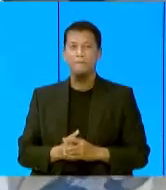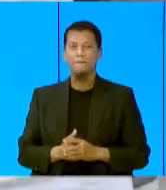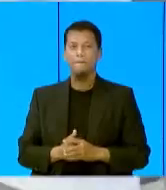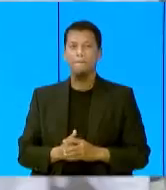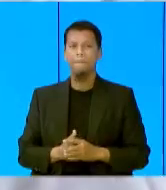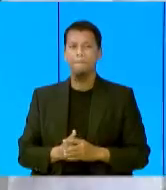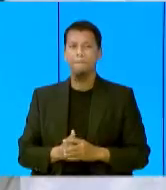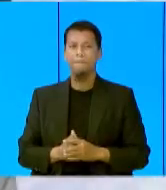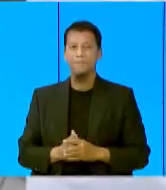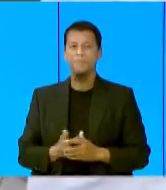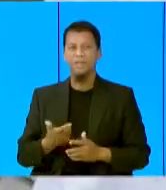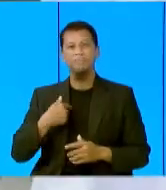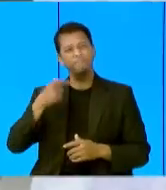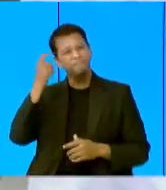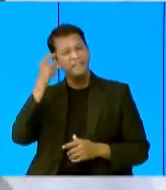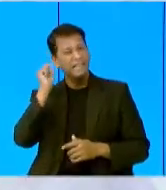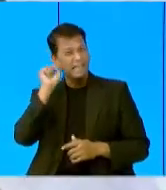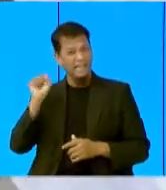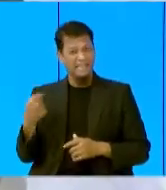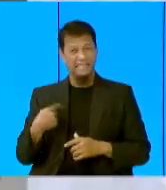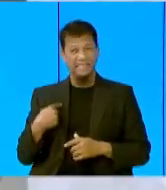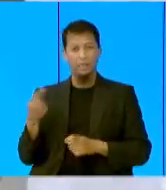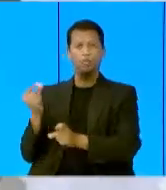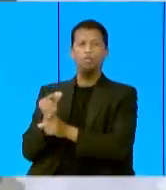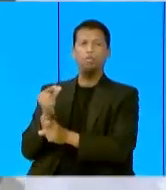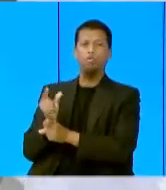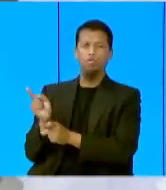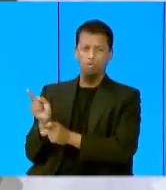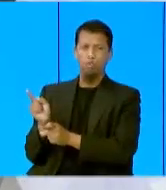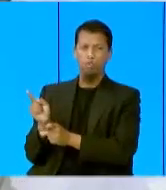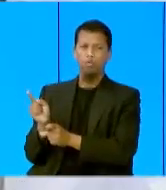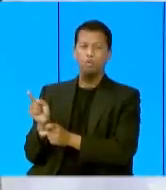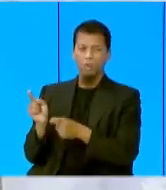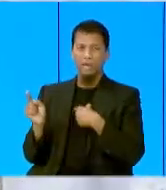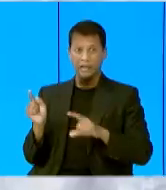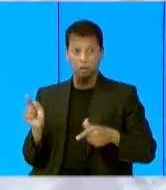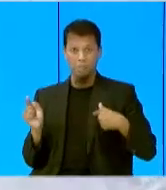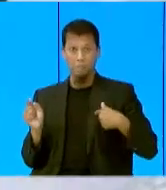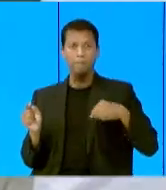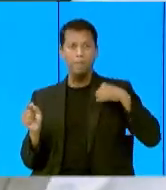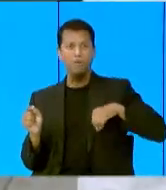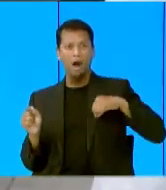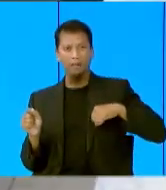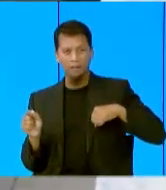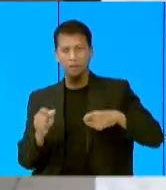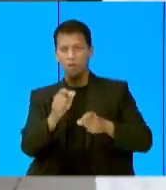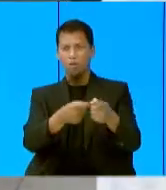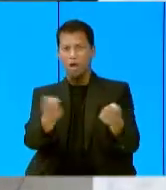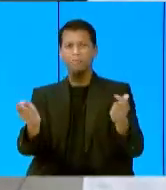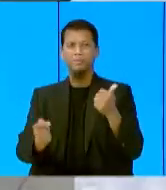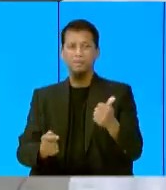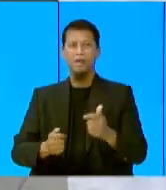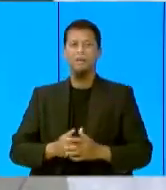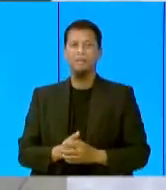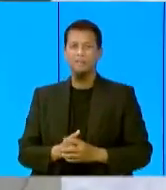juga seorang guru, saya ingin hidup saya juga punya manfaat yang lebih di masyarakat. Akhirnya saya rembukan